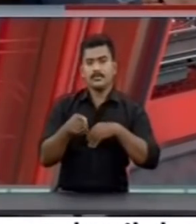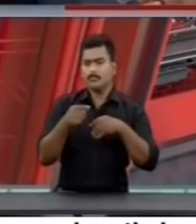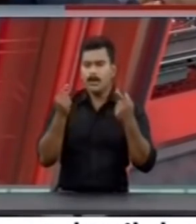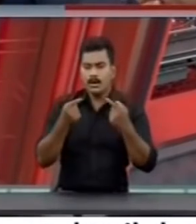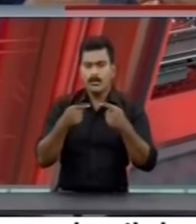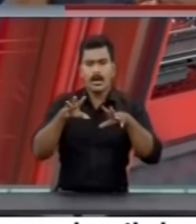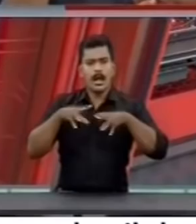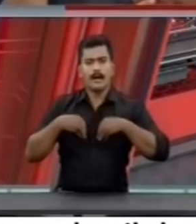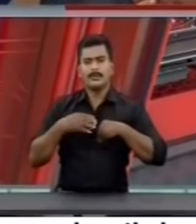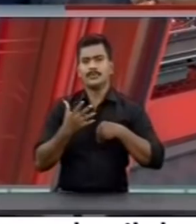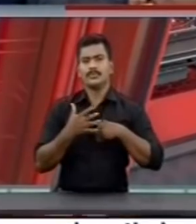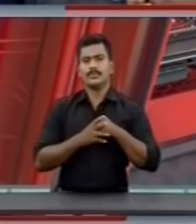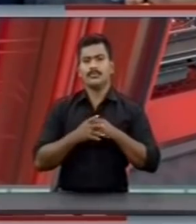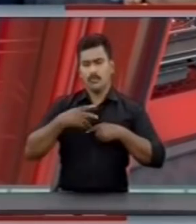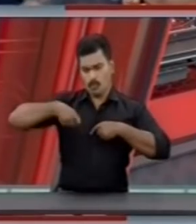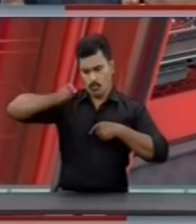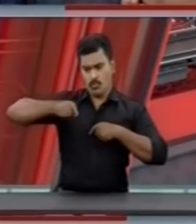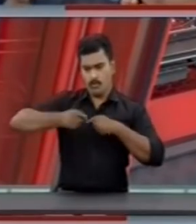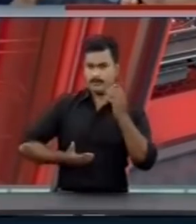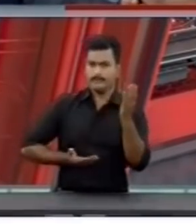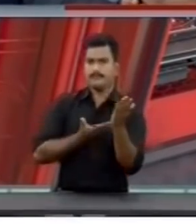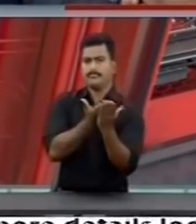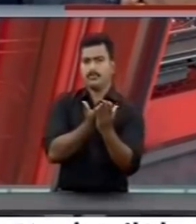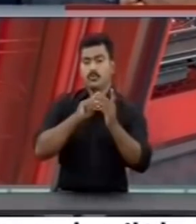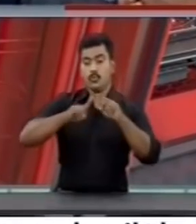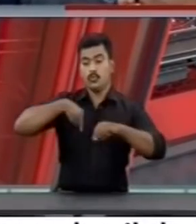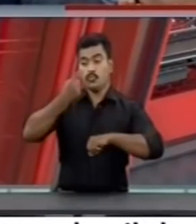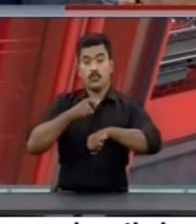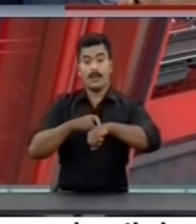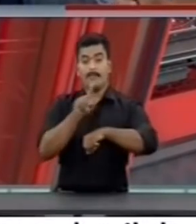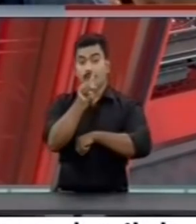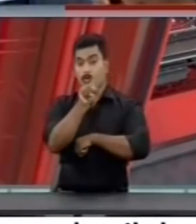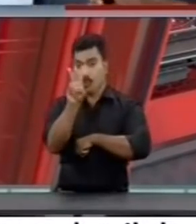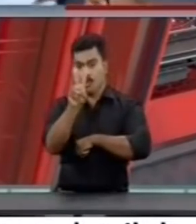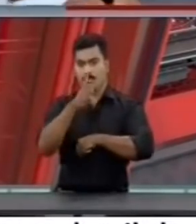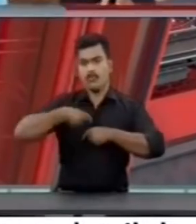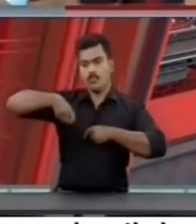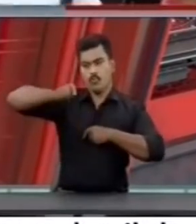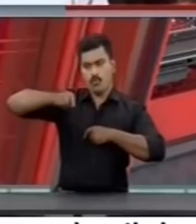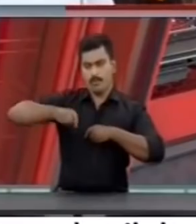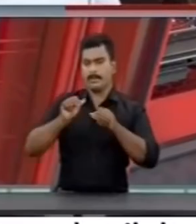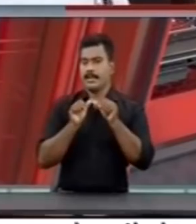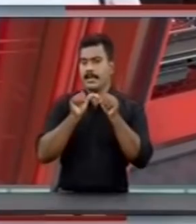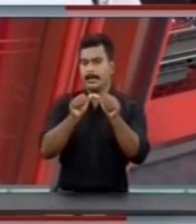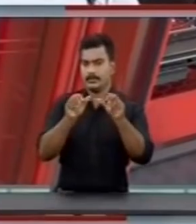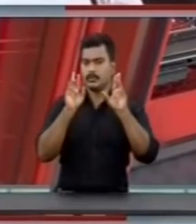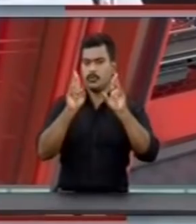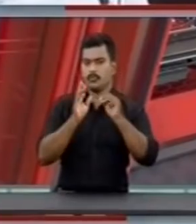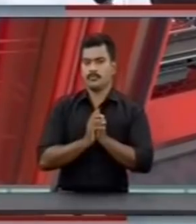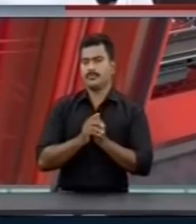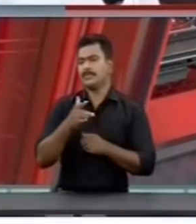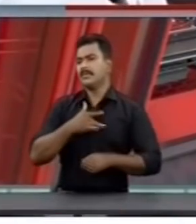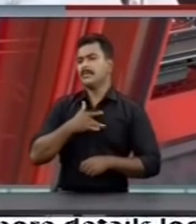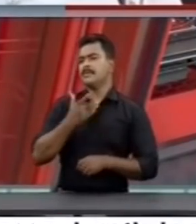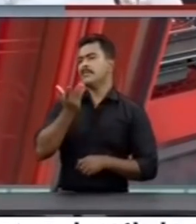കഴിഞ്ഞില്ല? അല്ല, അത് ബാക്കി കോടതി തീരുമാനിക്കട്ടെ. നാളെ എന്തായാലും 12 മണിക്ക് വെച്ചിട്ടുണ്ടല്ലോ. എന്താണ് ഈ തലശ്ശേരിയിലെ സ്ഥാനാർത്ഥിക്ക് പറയാൻ? അല്ല,